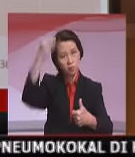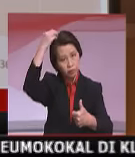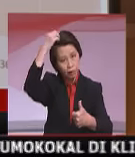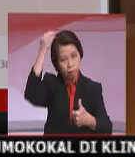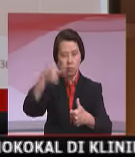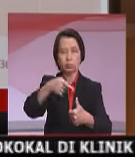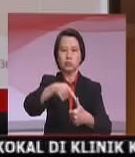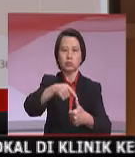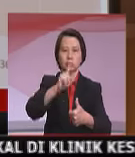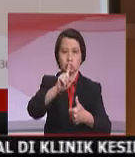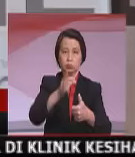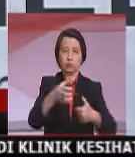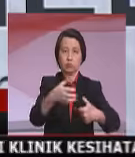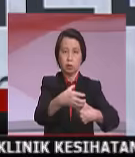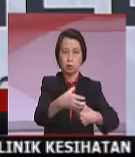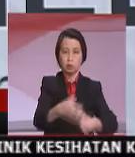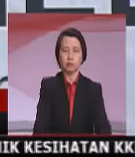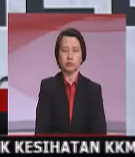Selangor.